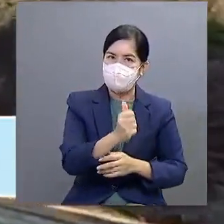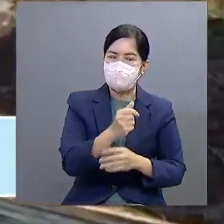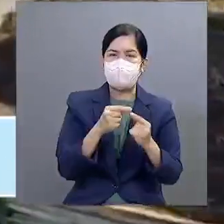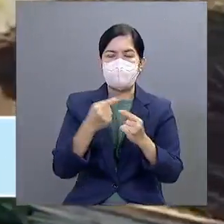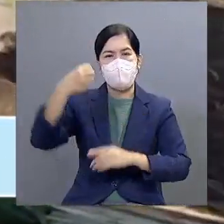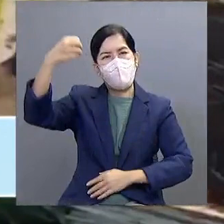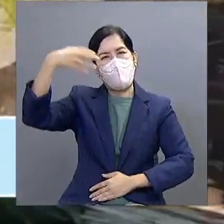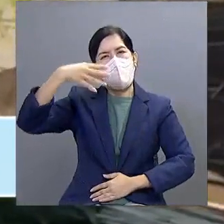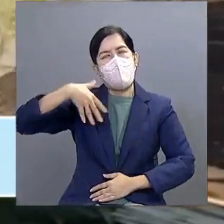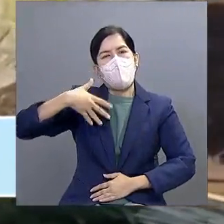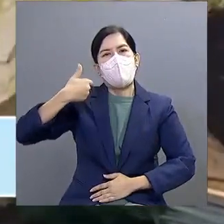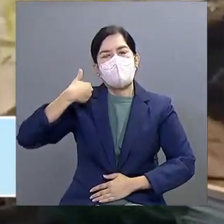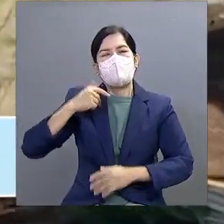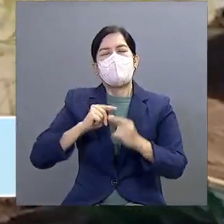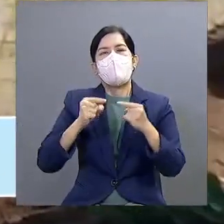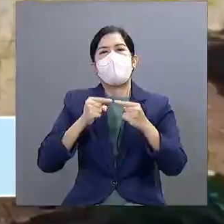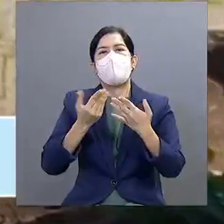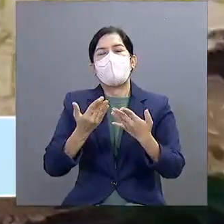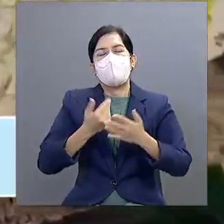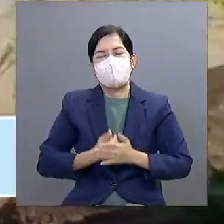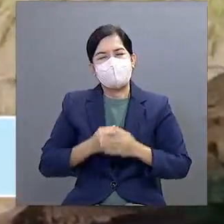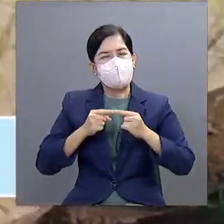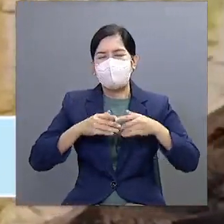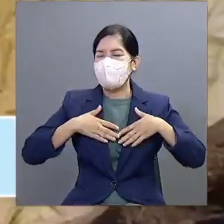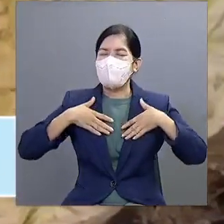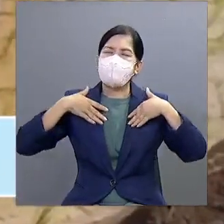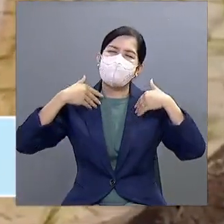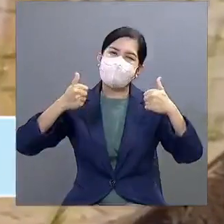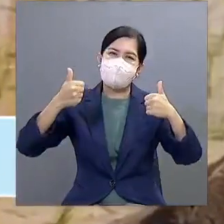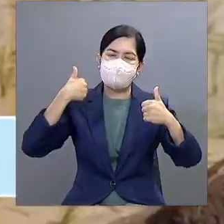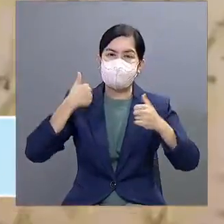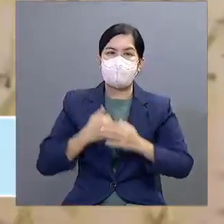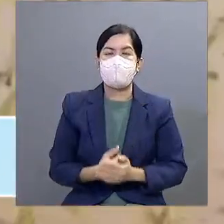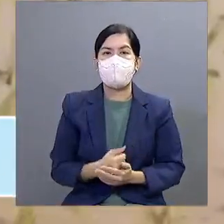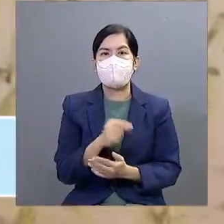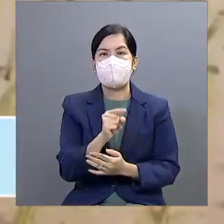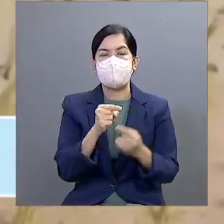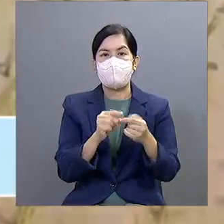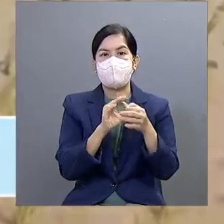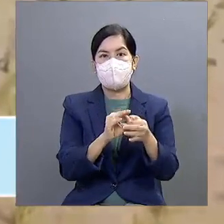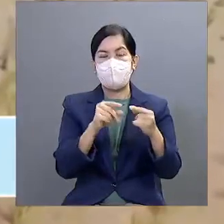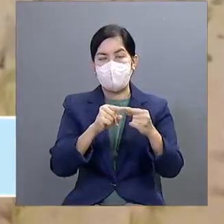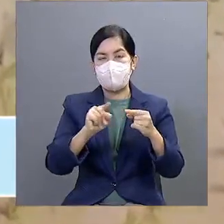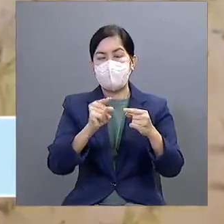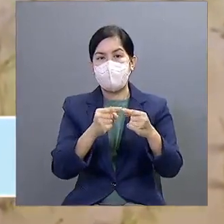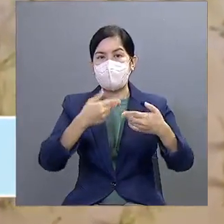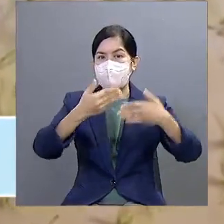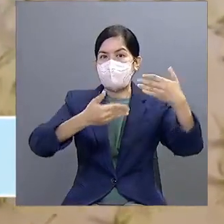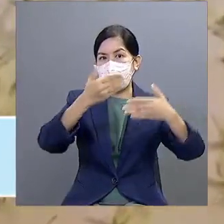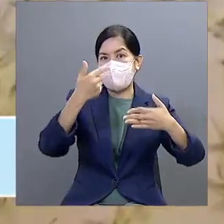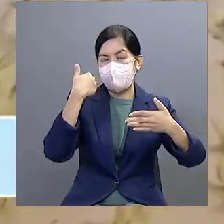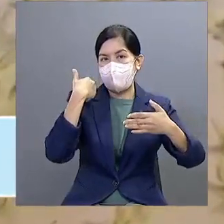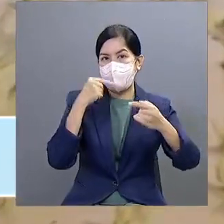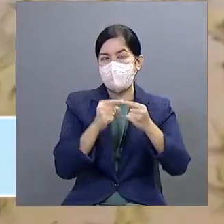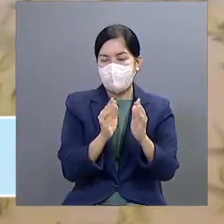าเปื้อนยิ้มนอกจากการลงแขกปลูกข้าวแล้วอีกหนึ่งกิจกรรมในการสร้างสีสันนะคะจนชาวบ้านที่ดำนา